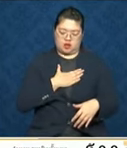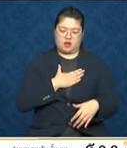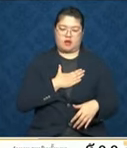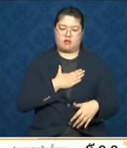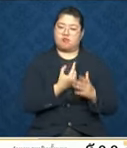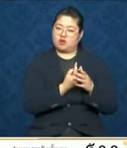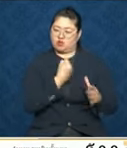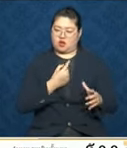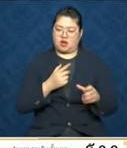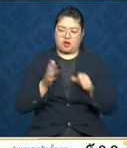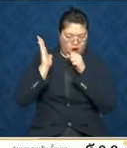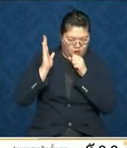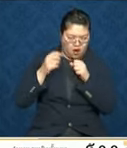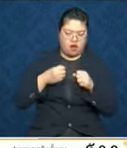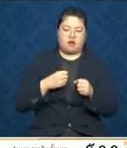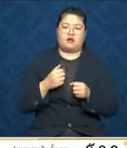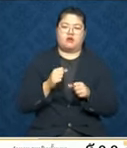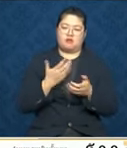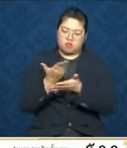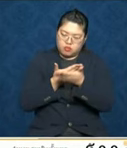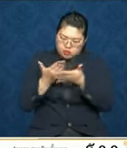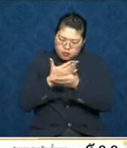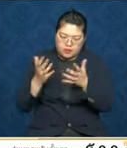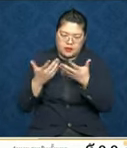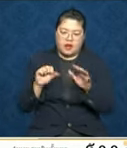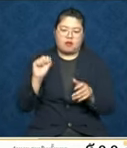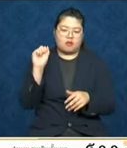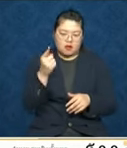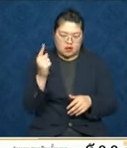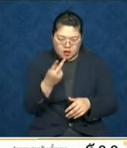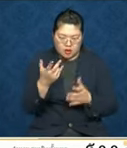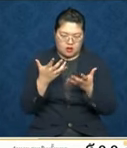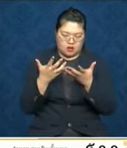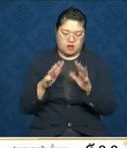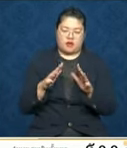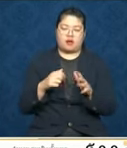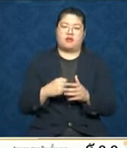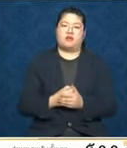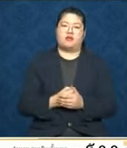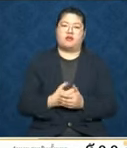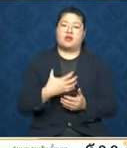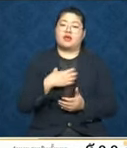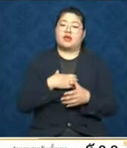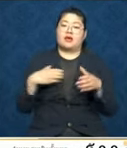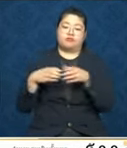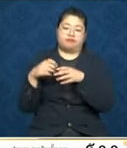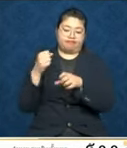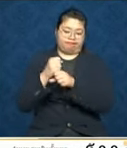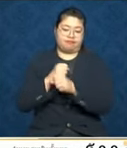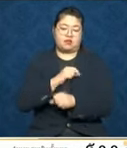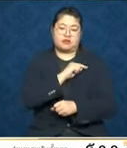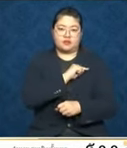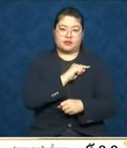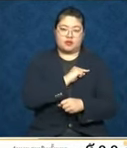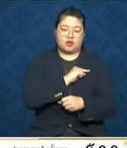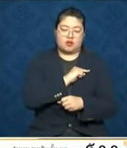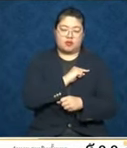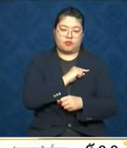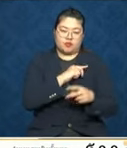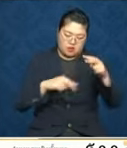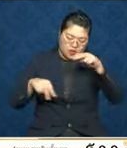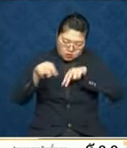ทนได้ทำหน้าที่อย่างเต็มที่แล้วได้หารือถึง2ครั้ง2คราขอให้ผู้ที่มีส่วนเกี่ยวข้องได้เข้